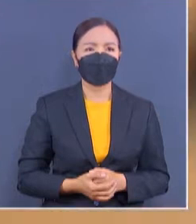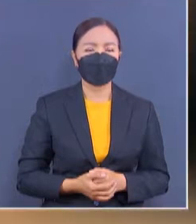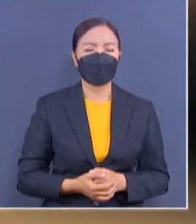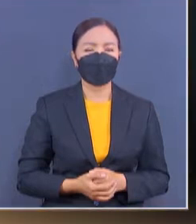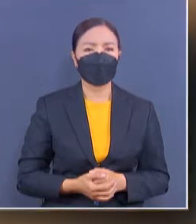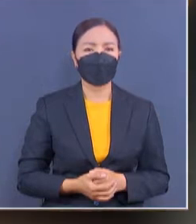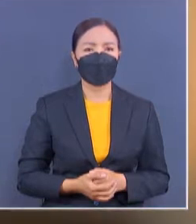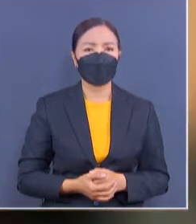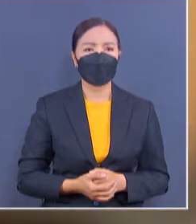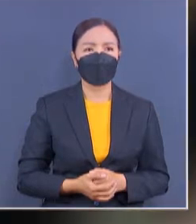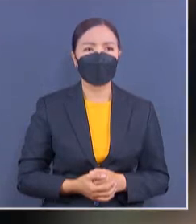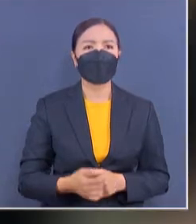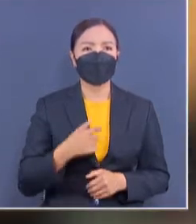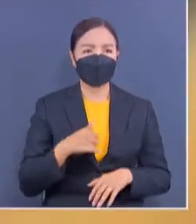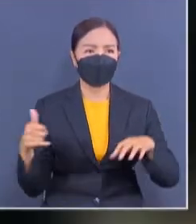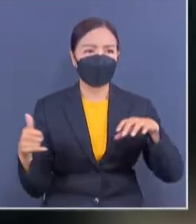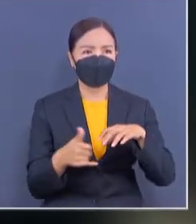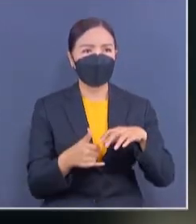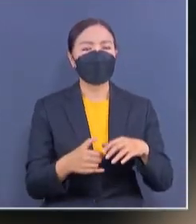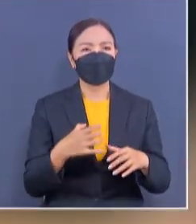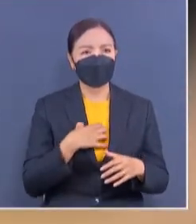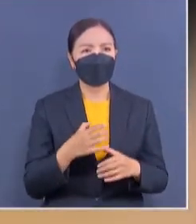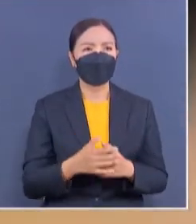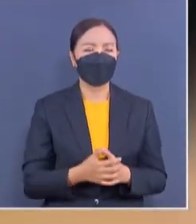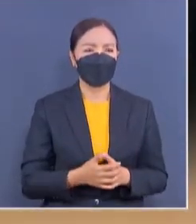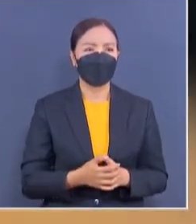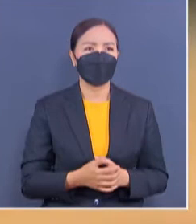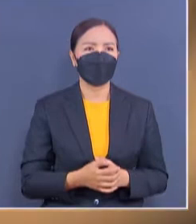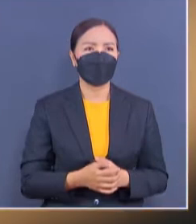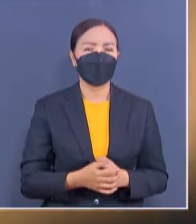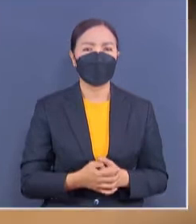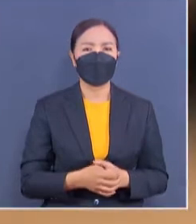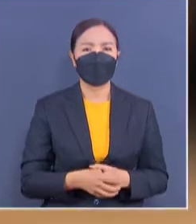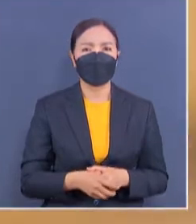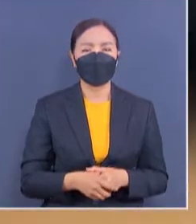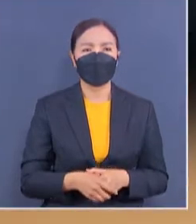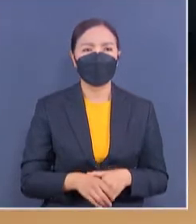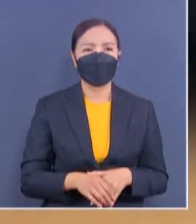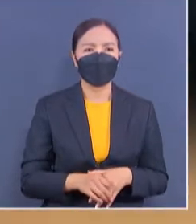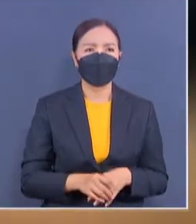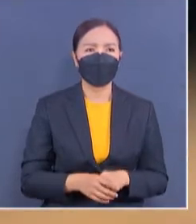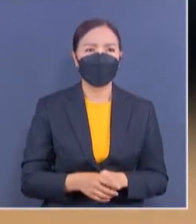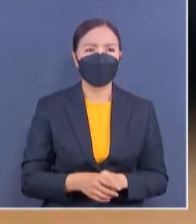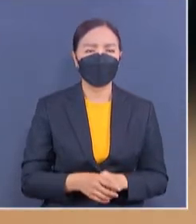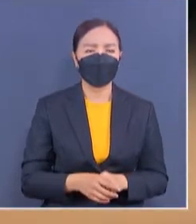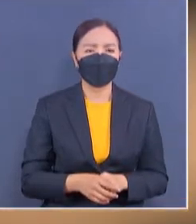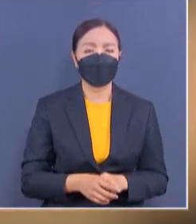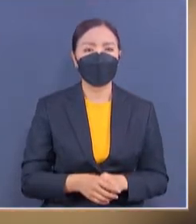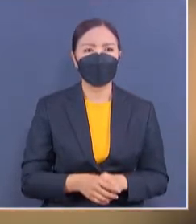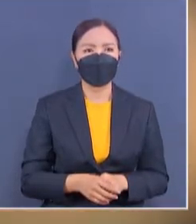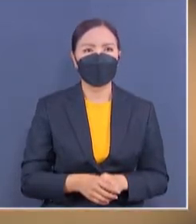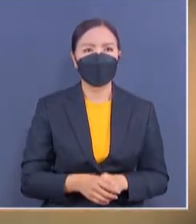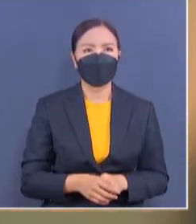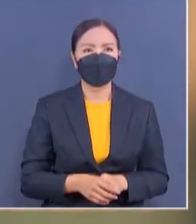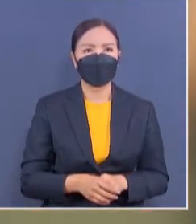คือประเทศชาติทุกคนล้มจมเพราะอะไร เพราะอะไรครับ เพราะว่าข้าราชการไร้สาระ ถูกต้องเลย